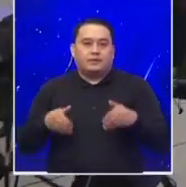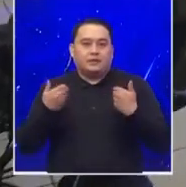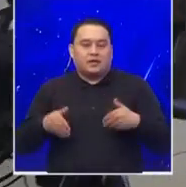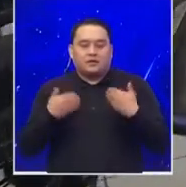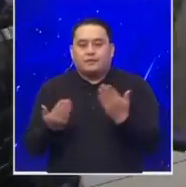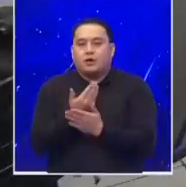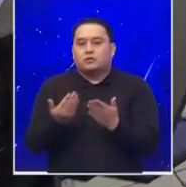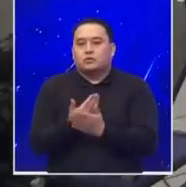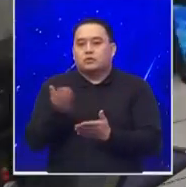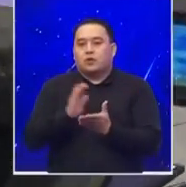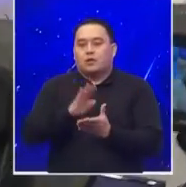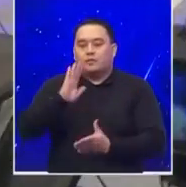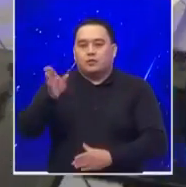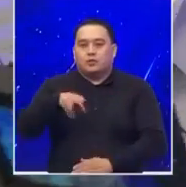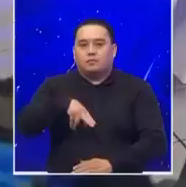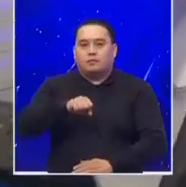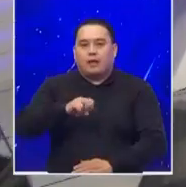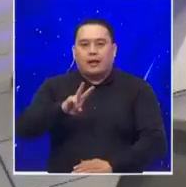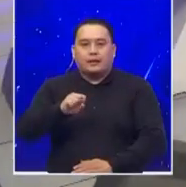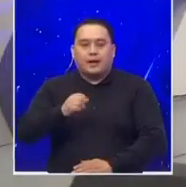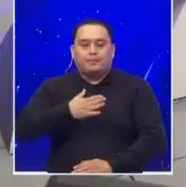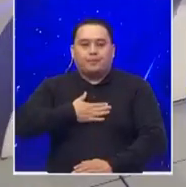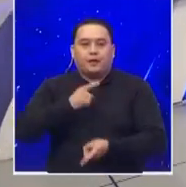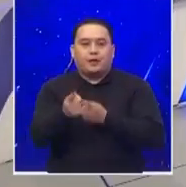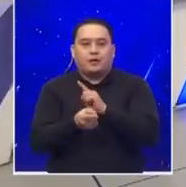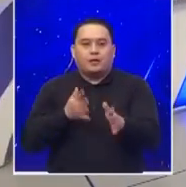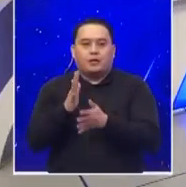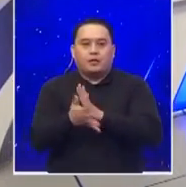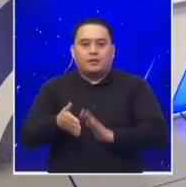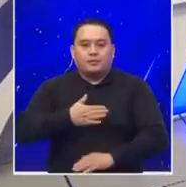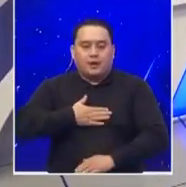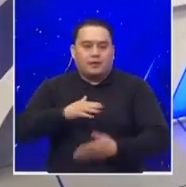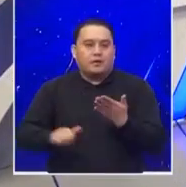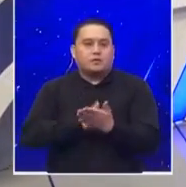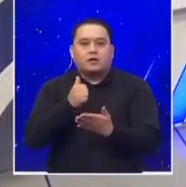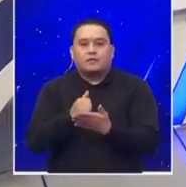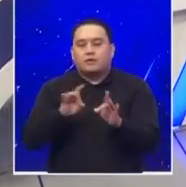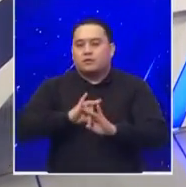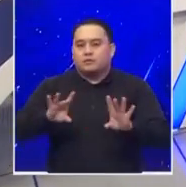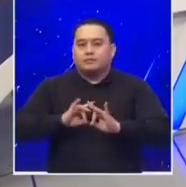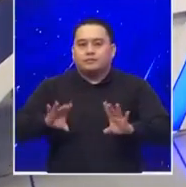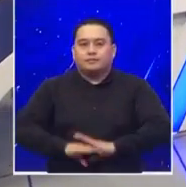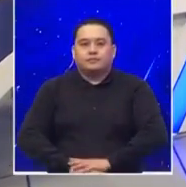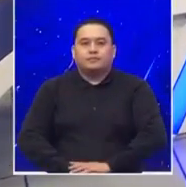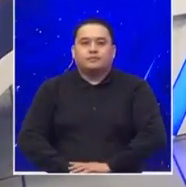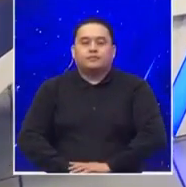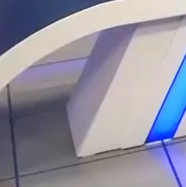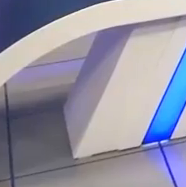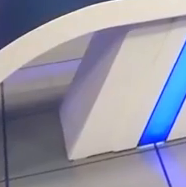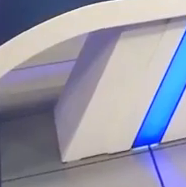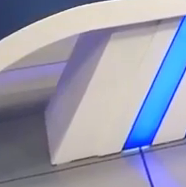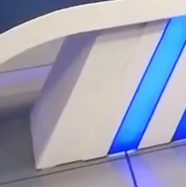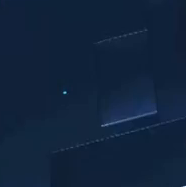Здравствуйте, на телеканале ЖТСУ новости, в студии Панау Симбекова, сурдоперевод Марата Жумабекова. Сегодня в выпуске.